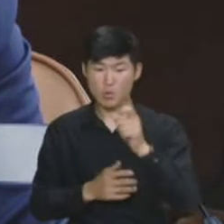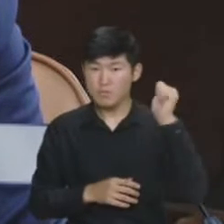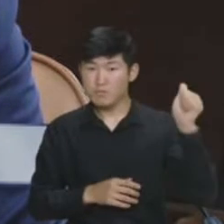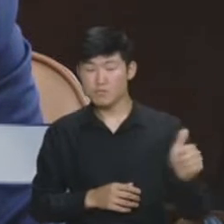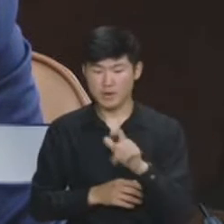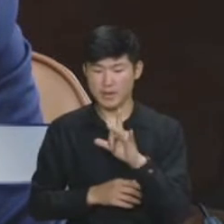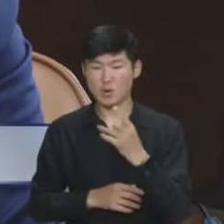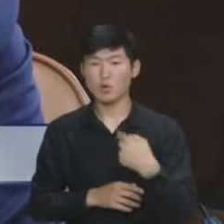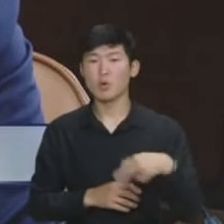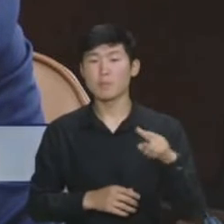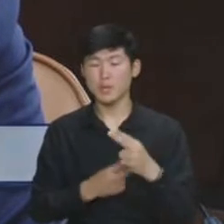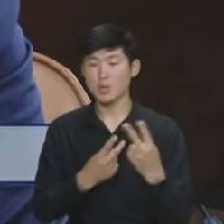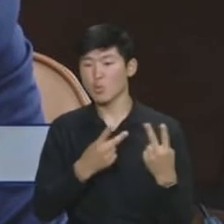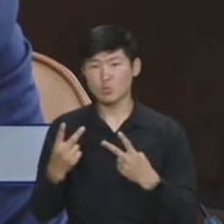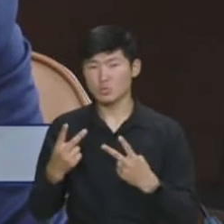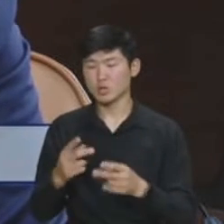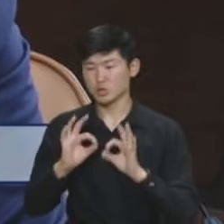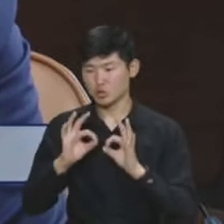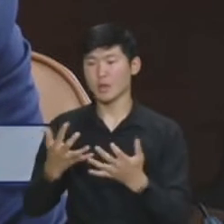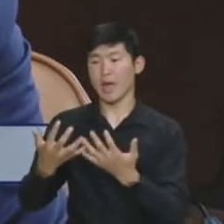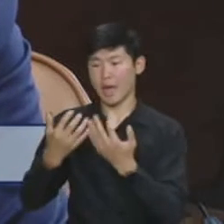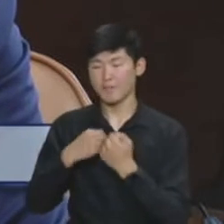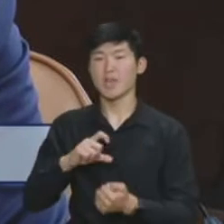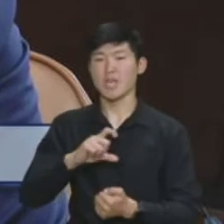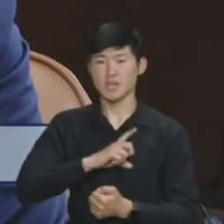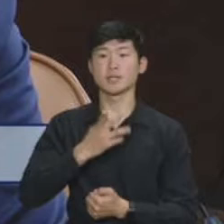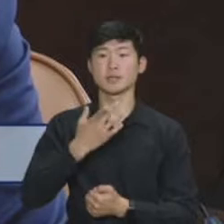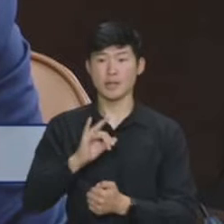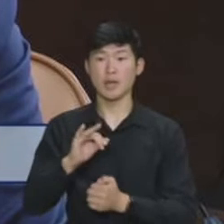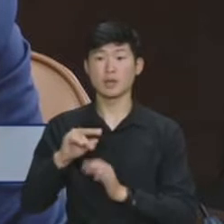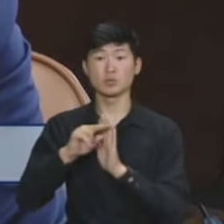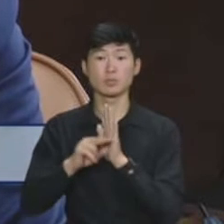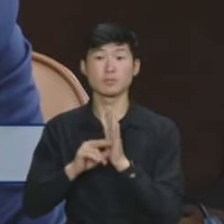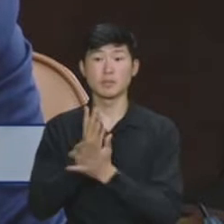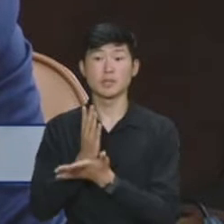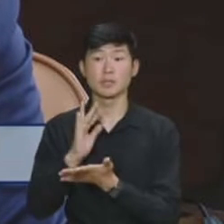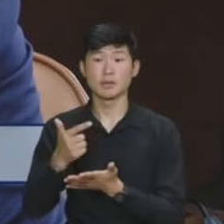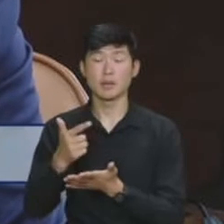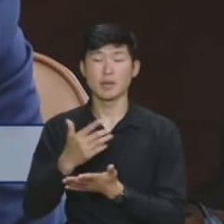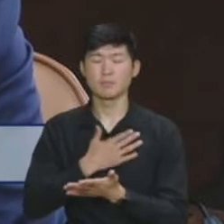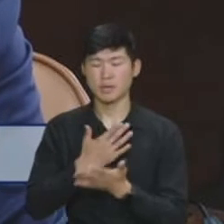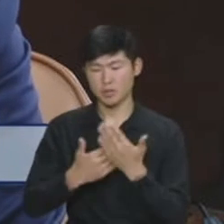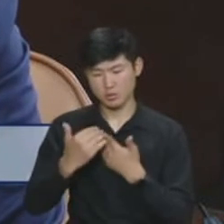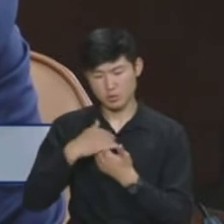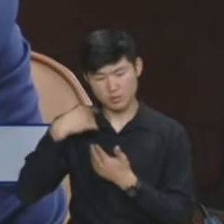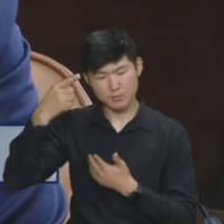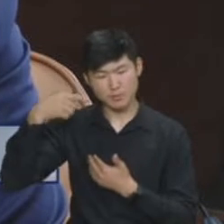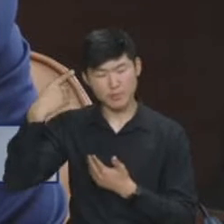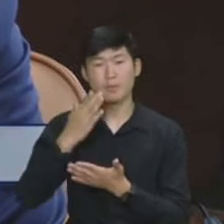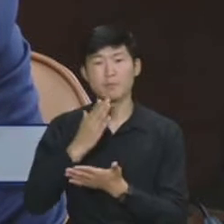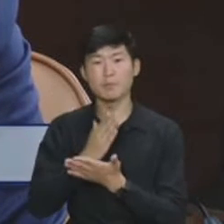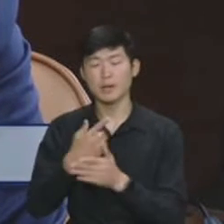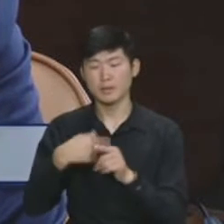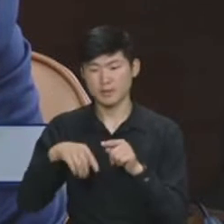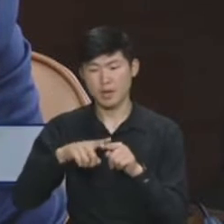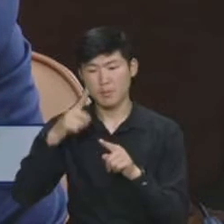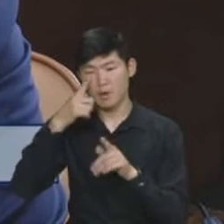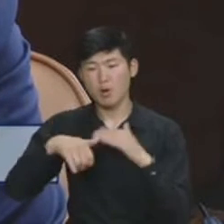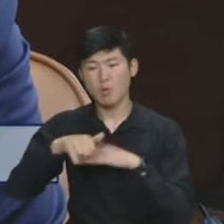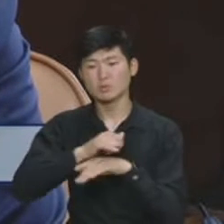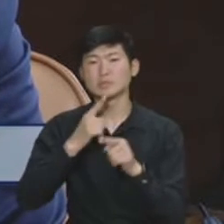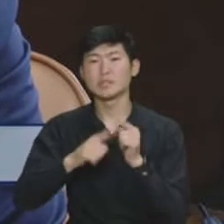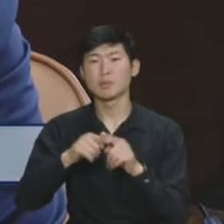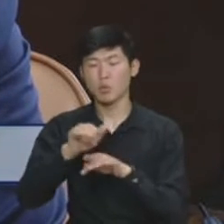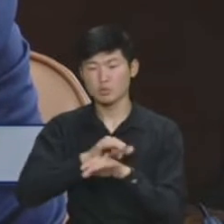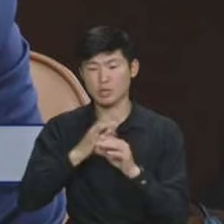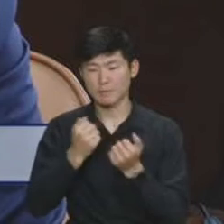болгон эрүүл мэндийн үйлчлэгийг жиг давах эрхтэй гэсэн тийм заалт байдаг. Тийм болохоор миний одоо дотроо бодоод байгаа мөн одоо Монгол улс